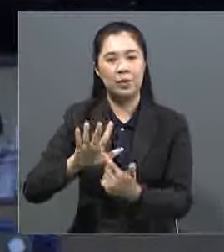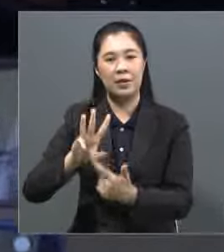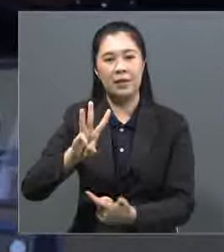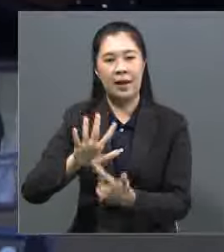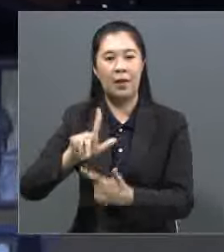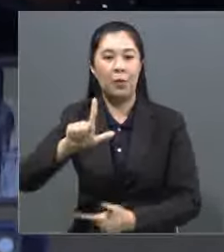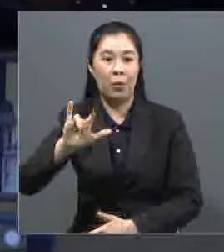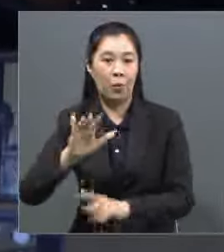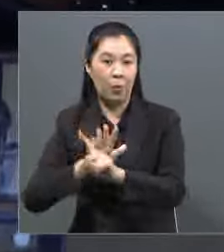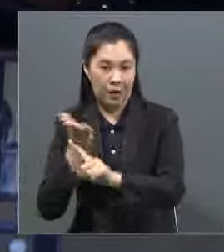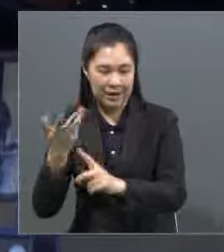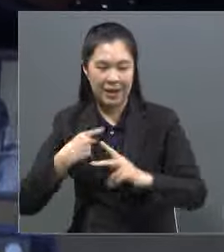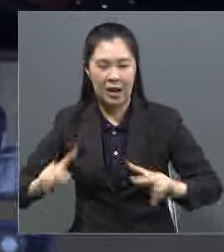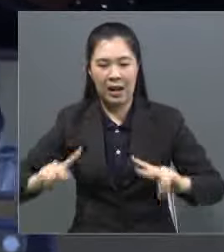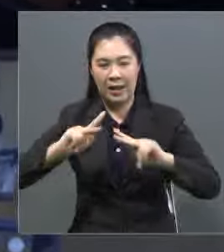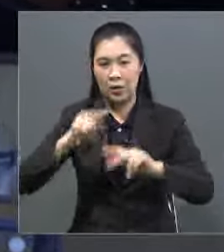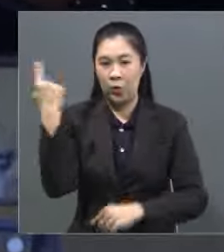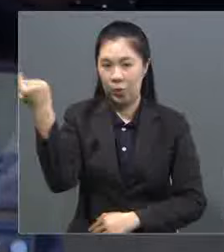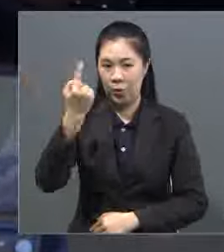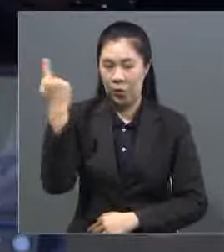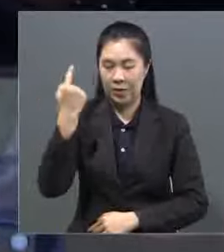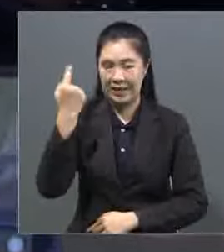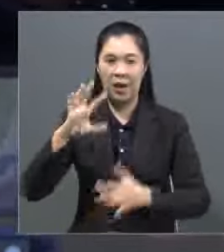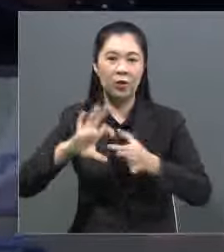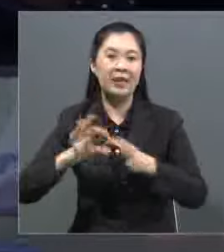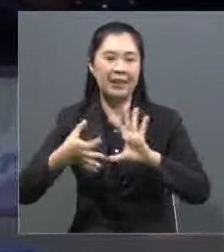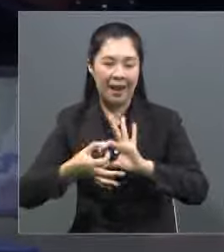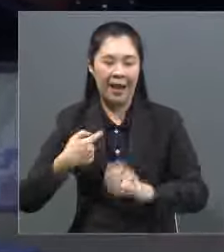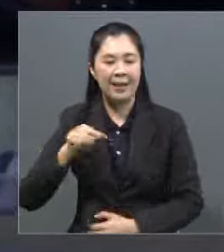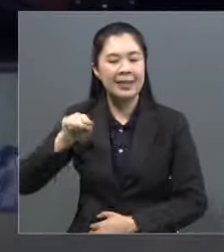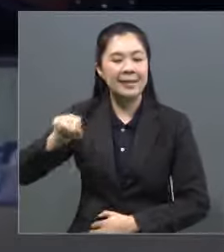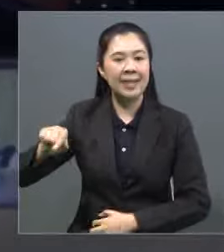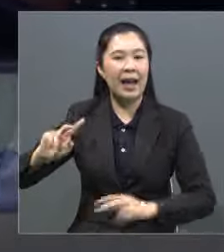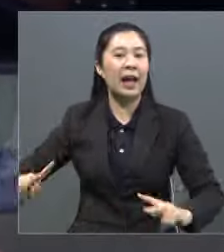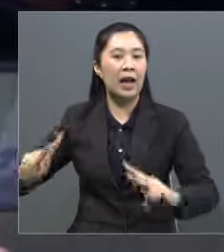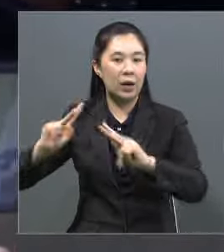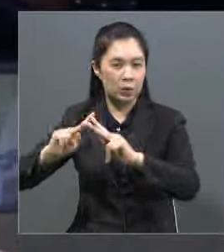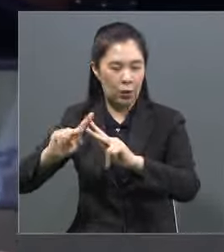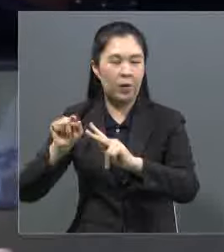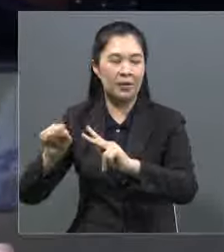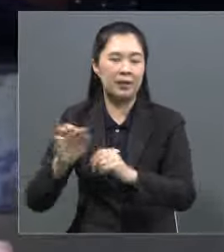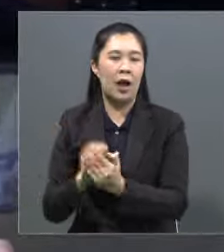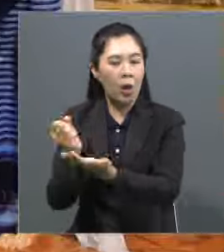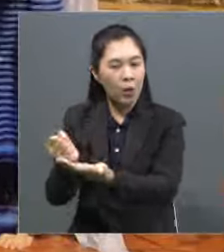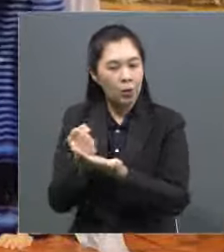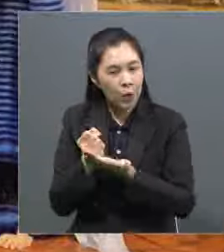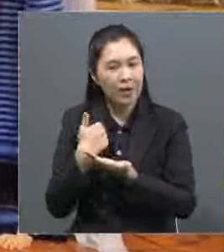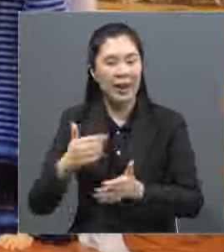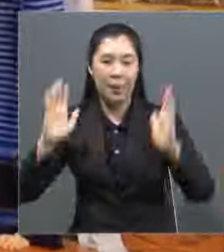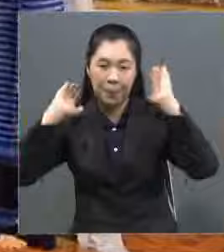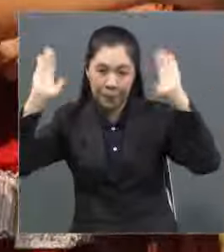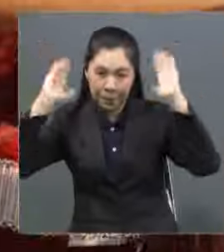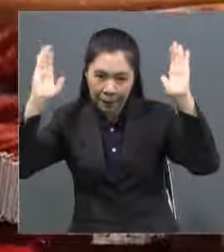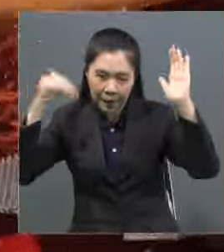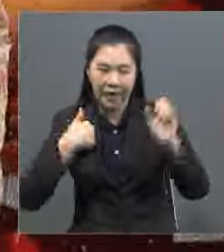กระทรวงการท่องเที่ยวและกีฬาบอกว่าได้สั่งการให้กระทรวงนะคะและการท่องเที่ยวแห่งประเทศไทยช่วยกันประชาสัมพันธ์และจัดทำป